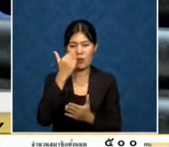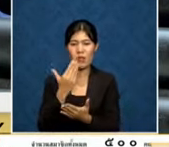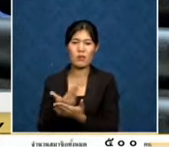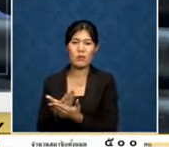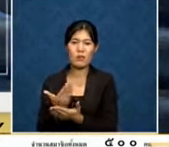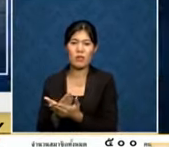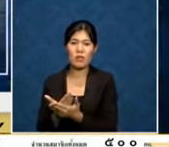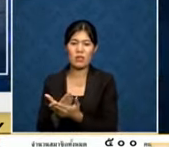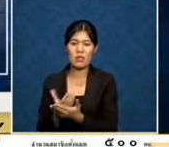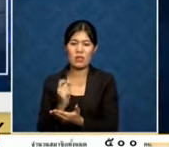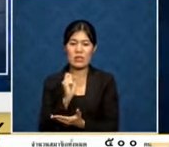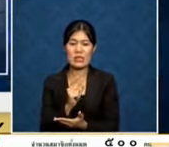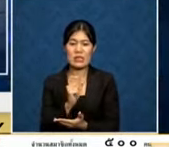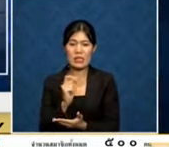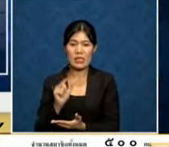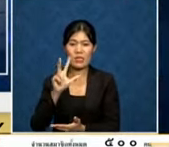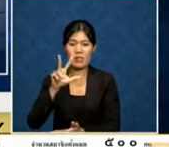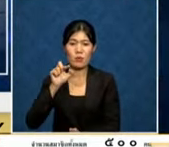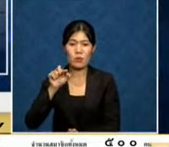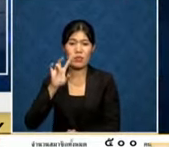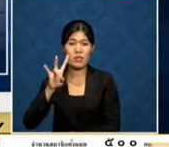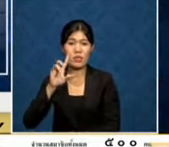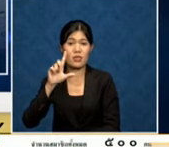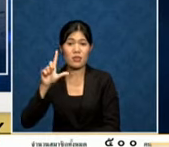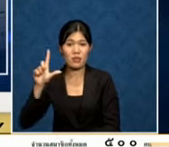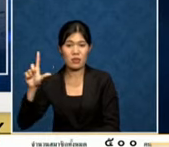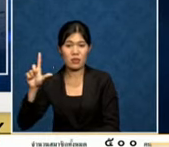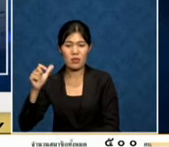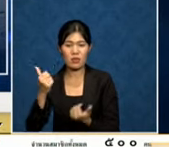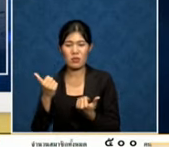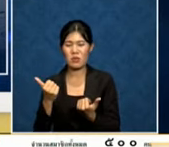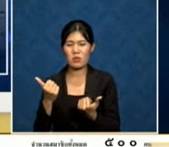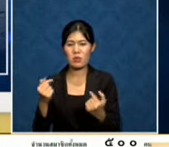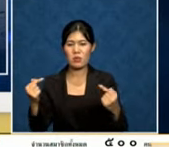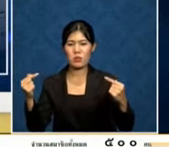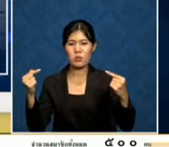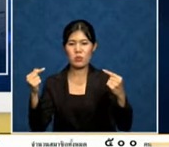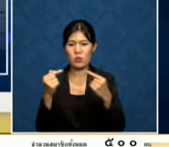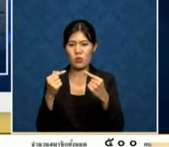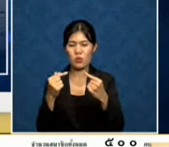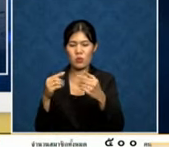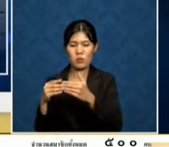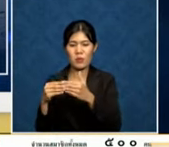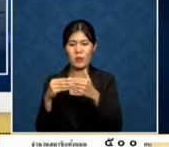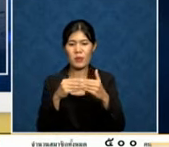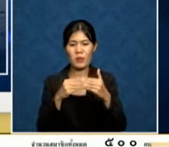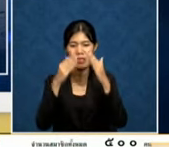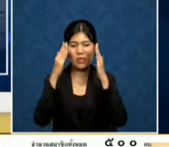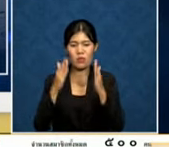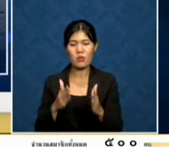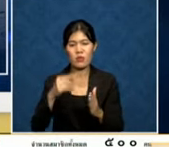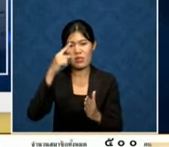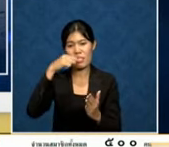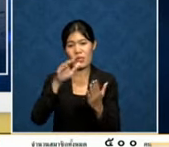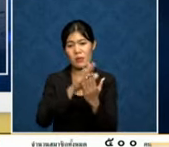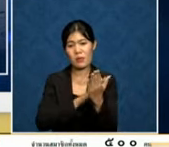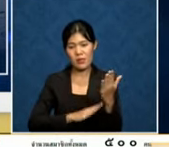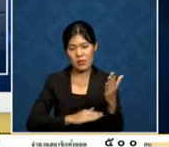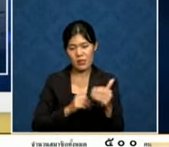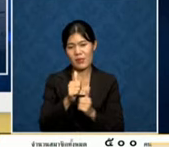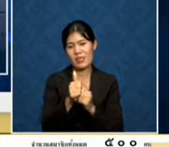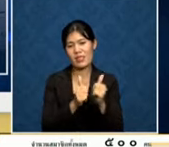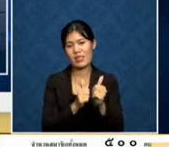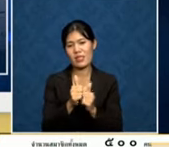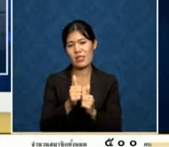จ่ายกว่า 3.7ล้านล้านบาทยังไม่ตอบโจทย์ว่าจะนำพาประเทศไปแข่งขันกับประเทศต่างๆได้